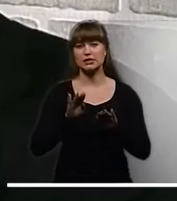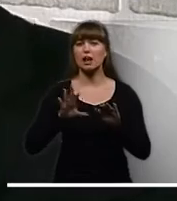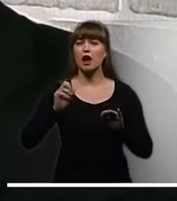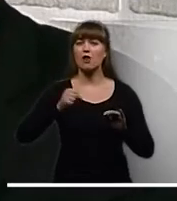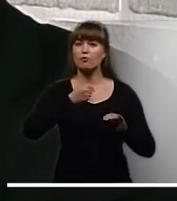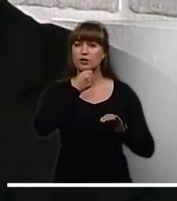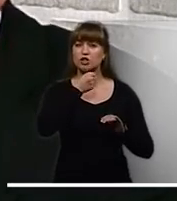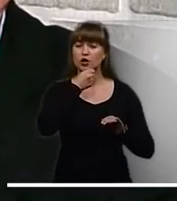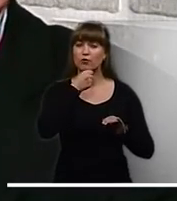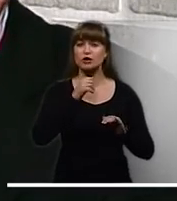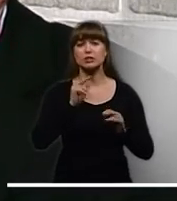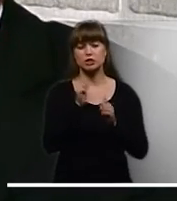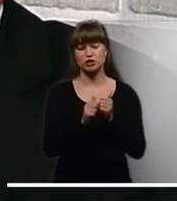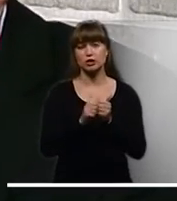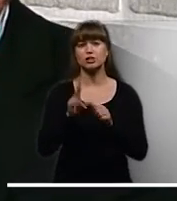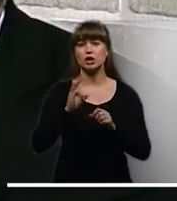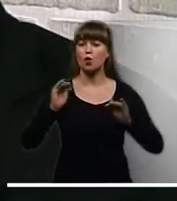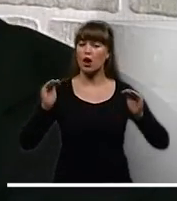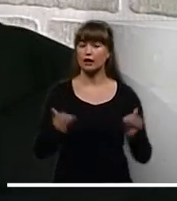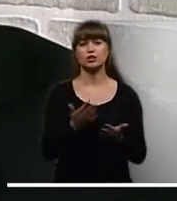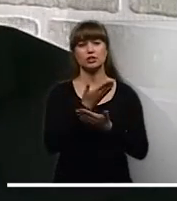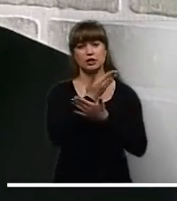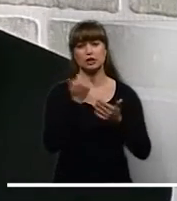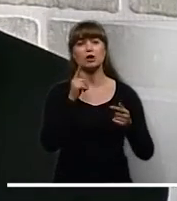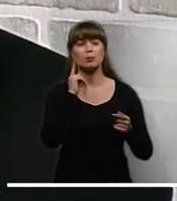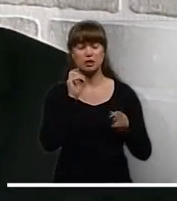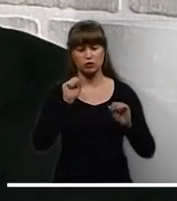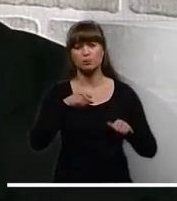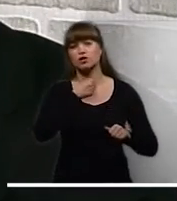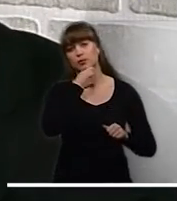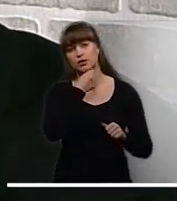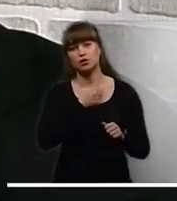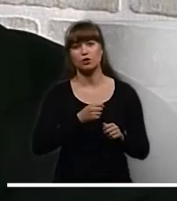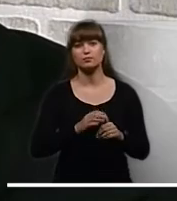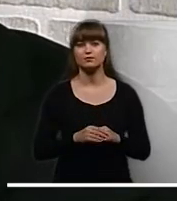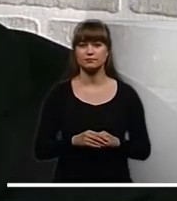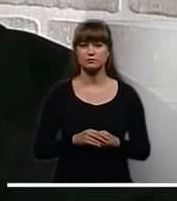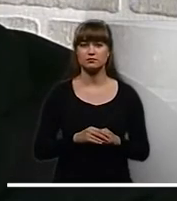в пожилом возрасте чаще. Но ограничений нет, может и молодому, и пожилому быть.